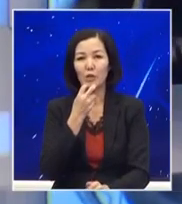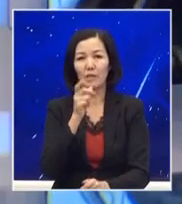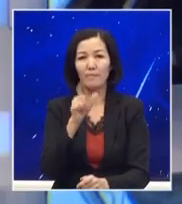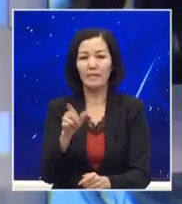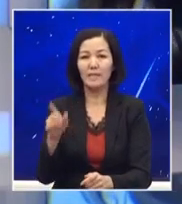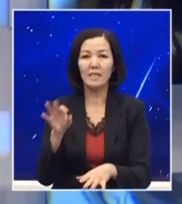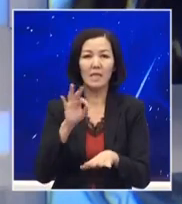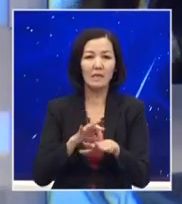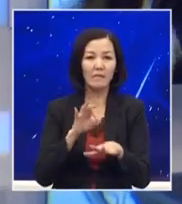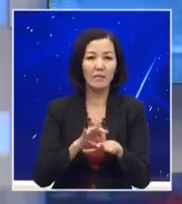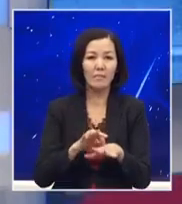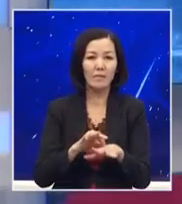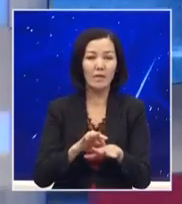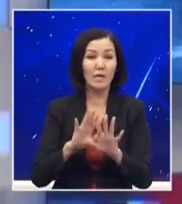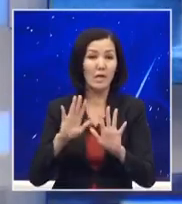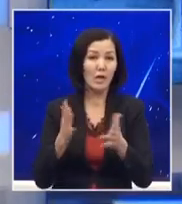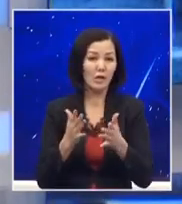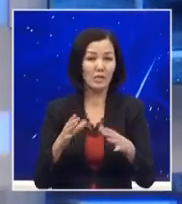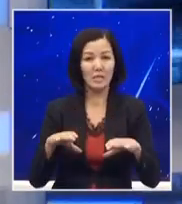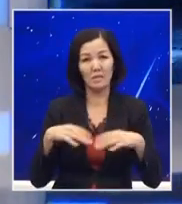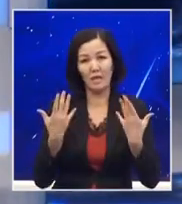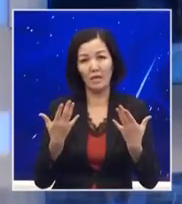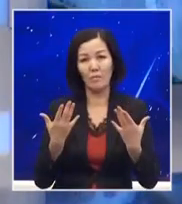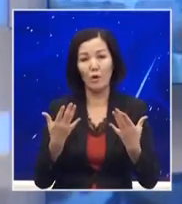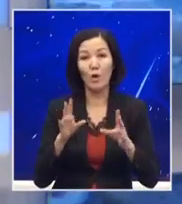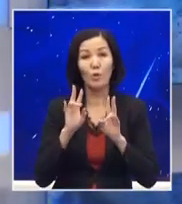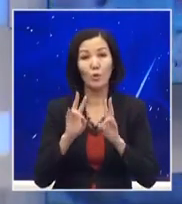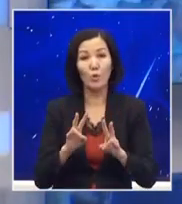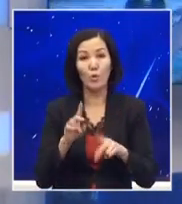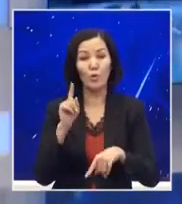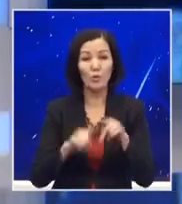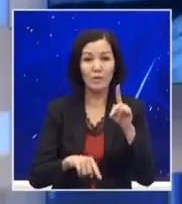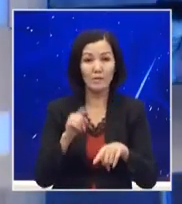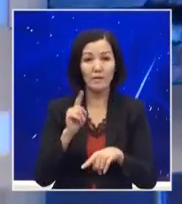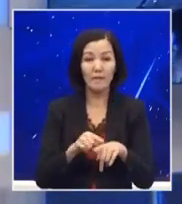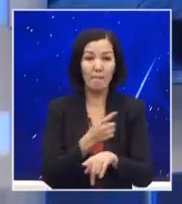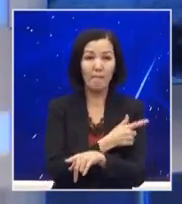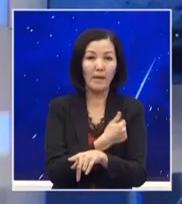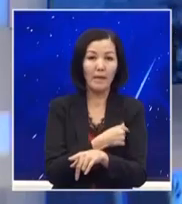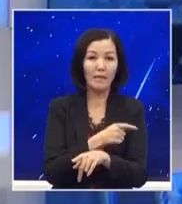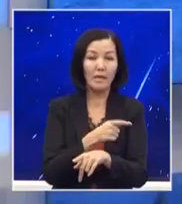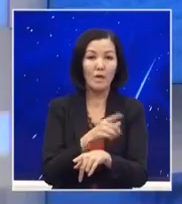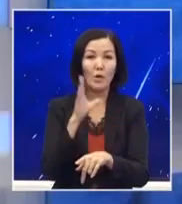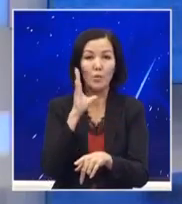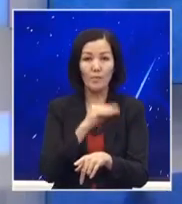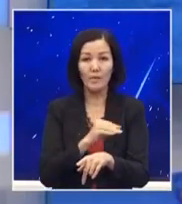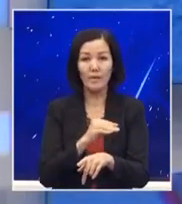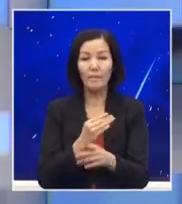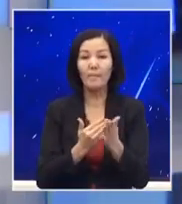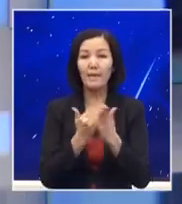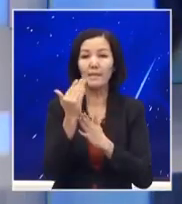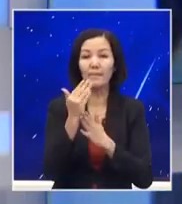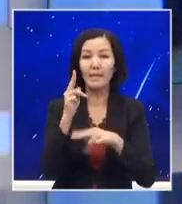Смешить пациентов с коронавирусом кажется странным занятием, но их родственники и медперсонал убедились, что поднимать